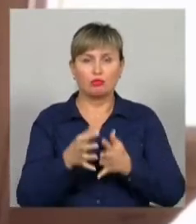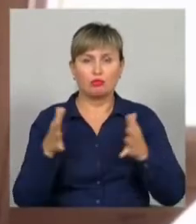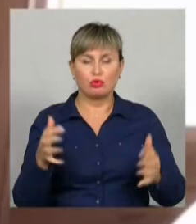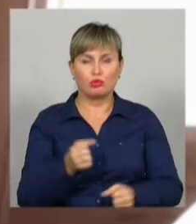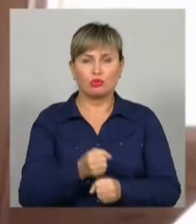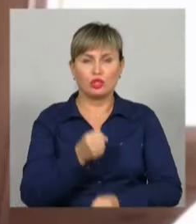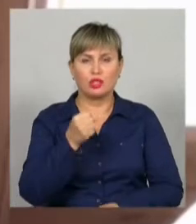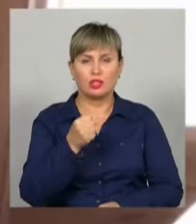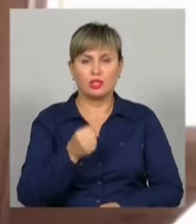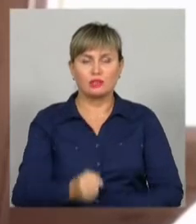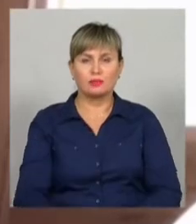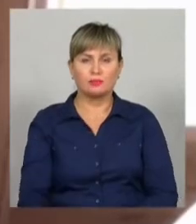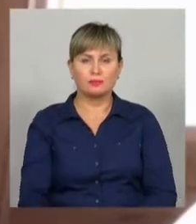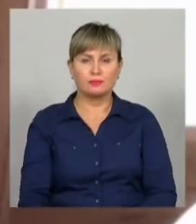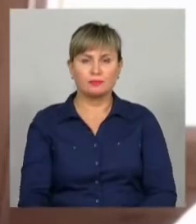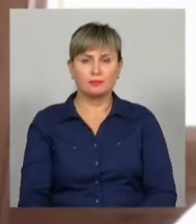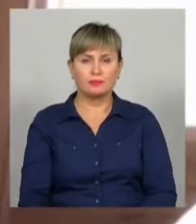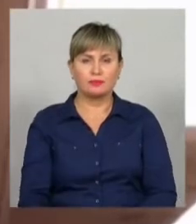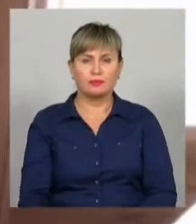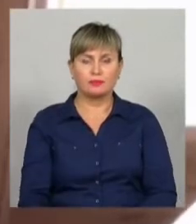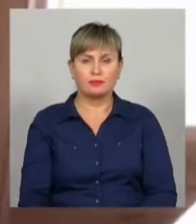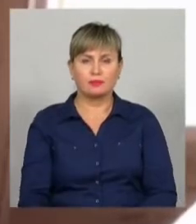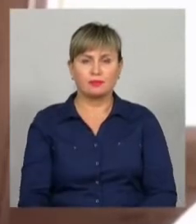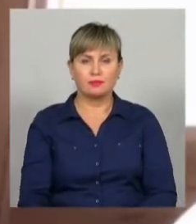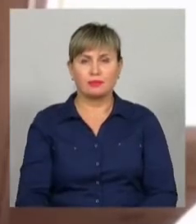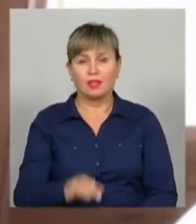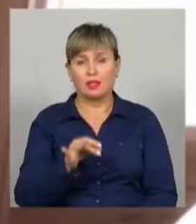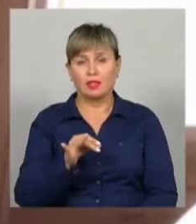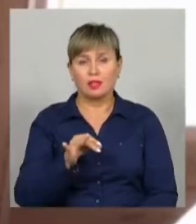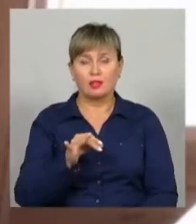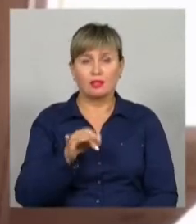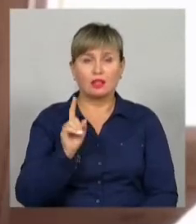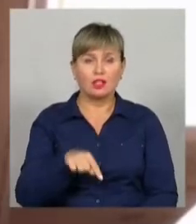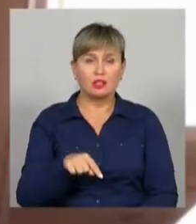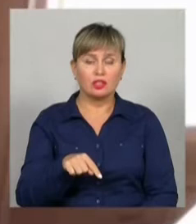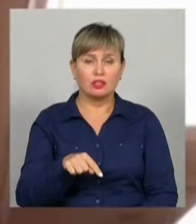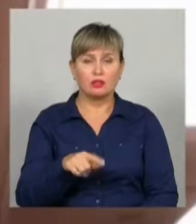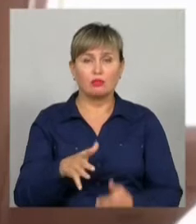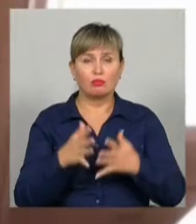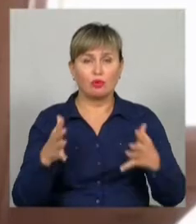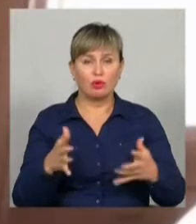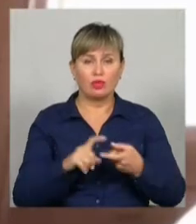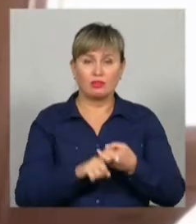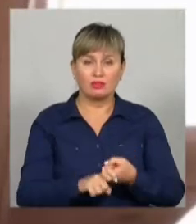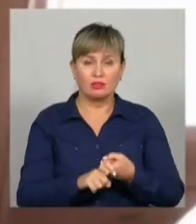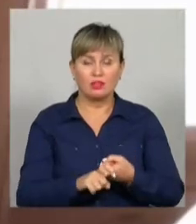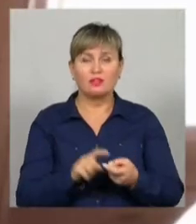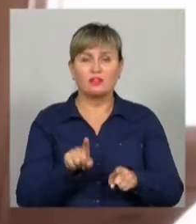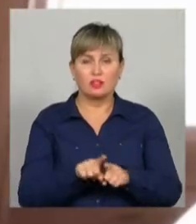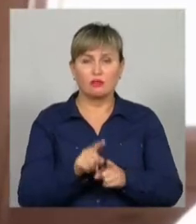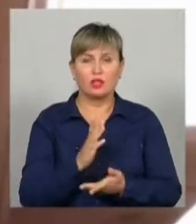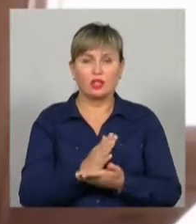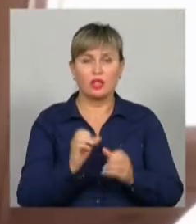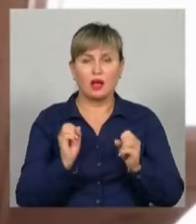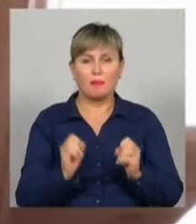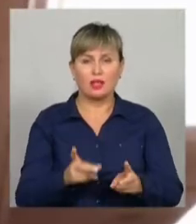ужесточаться. Вот. Естественно, хоть он должен даже не более агрессивен, все равно он представляет опасность, в общем-то,